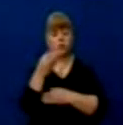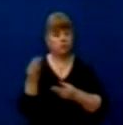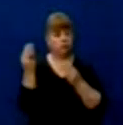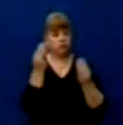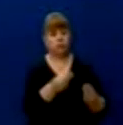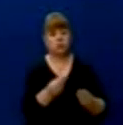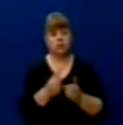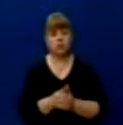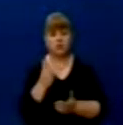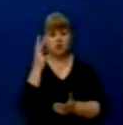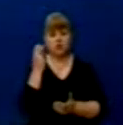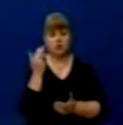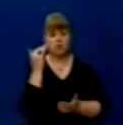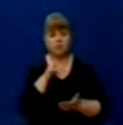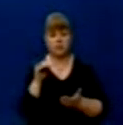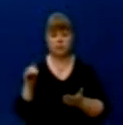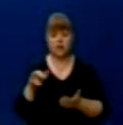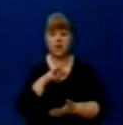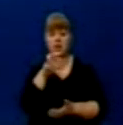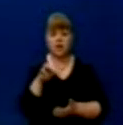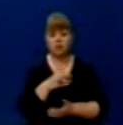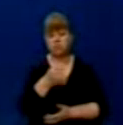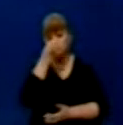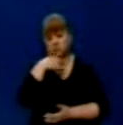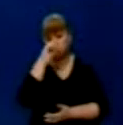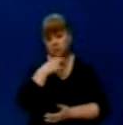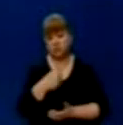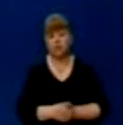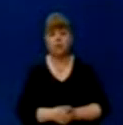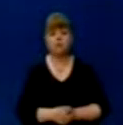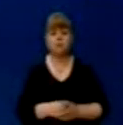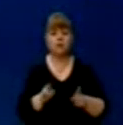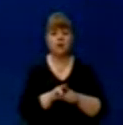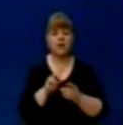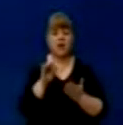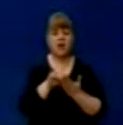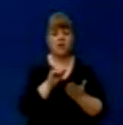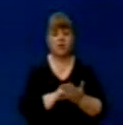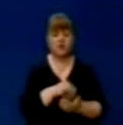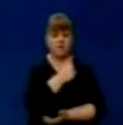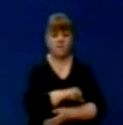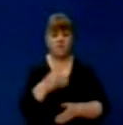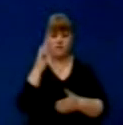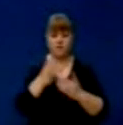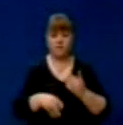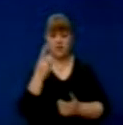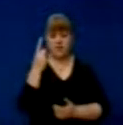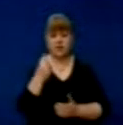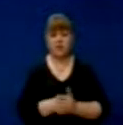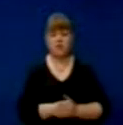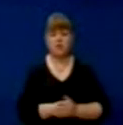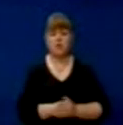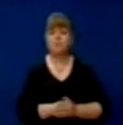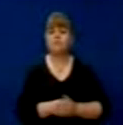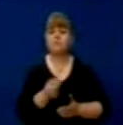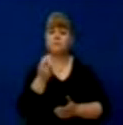rreth 350.000 euro të hormonit somatotropinës me afat kadencës deri në fund të këtij viti të një pjesë të